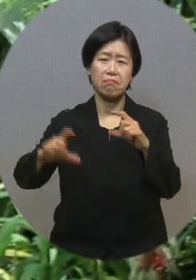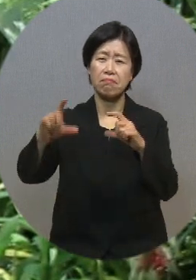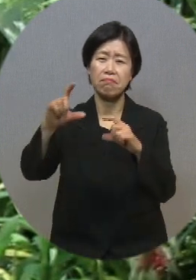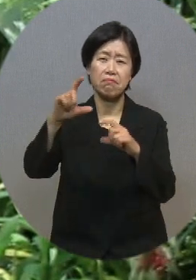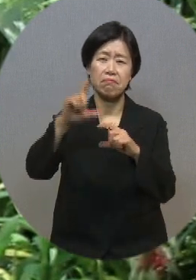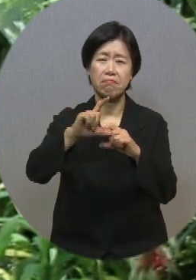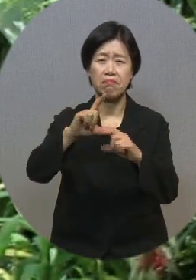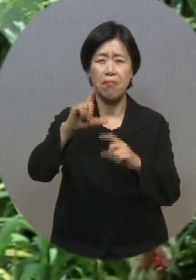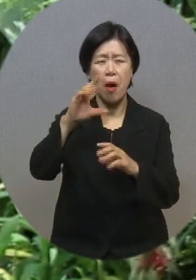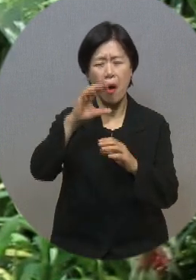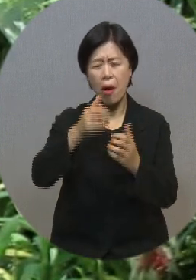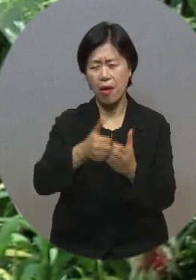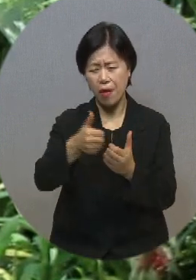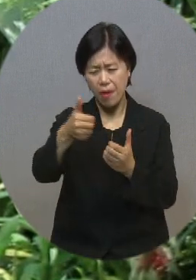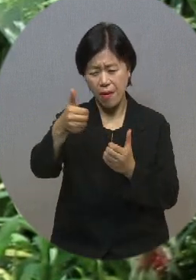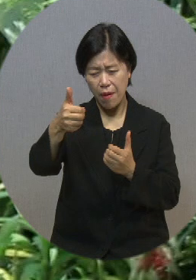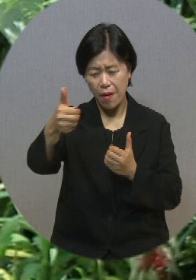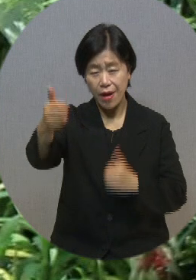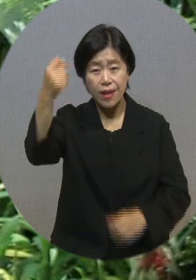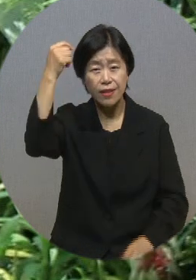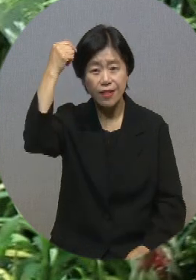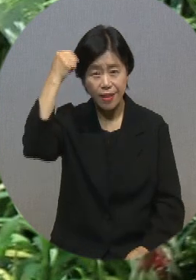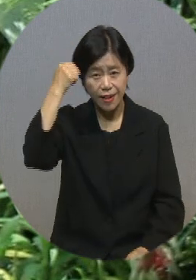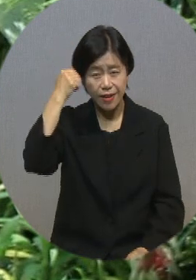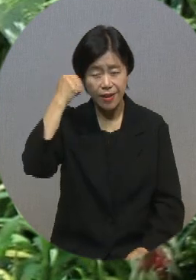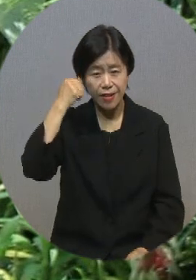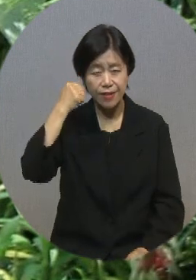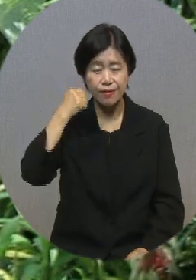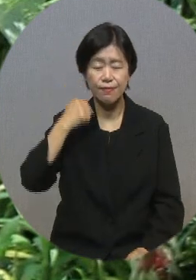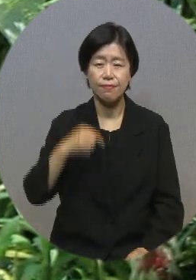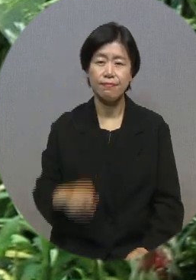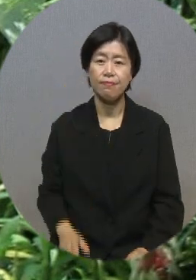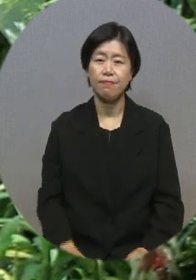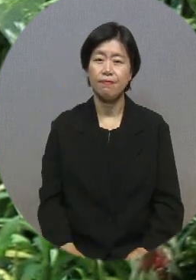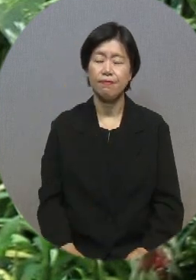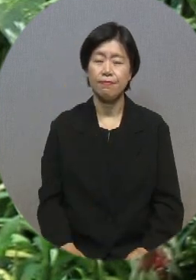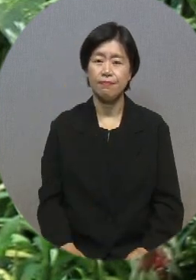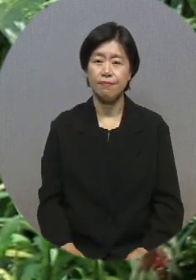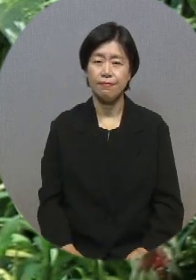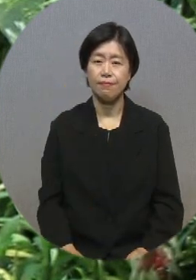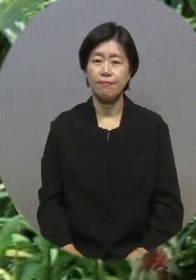점점 더 멀어져 간다.